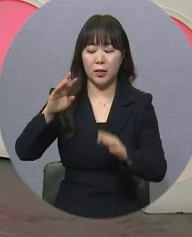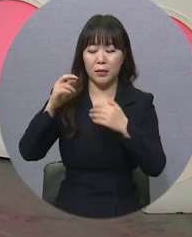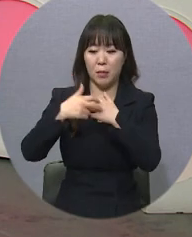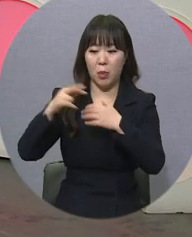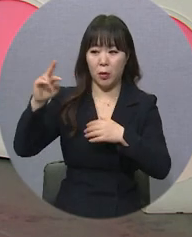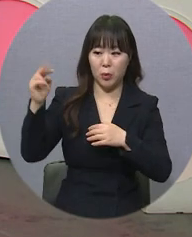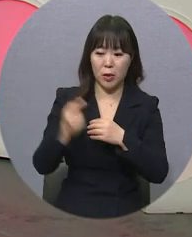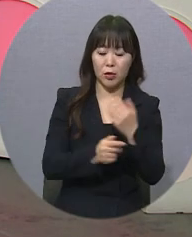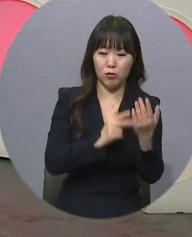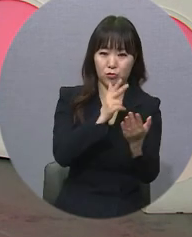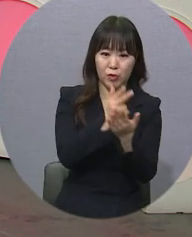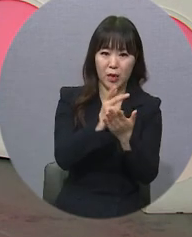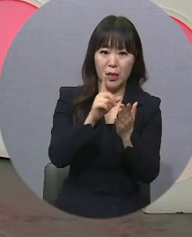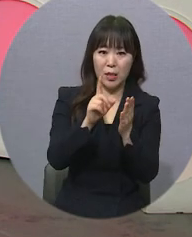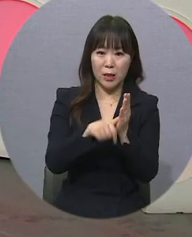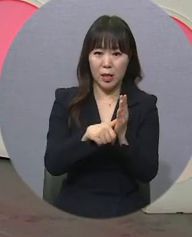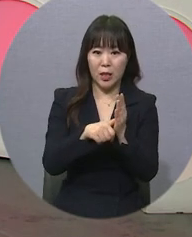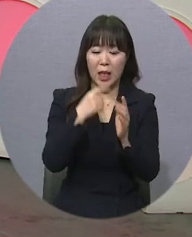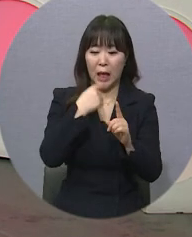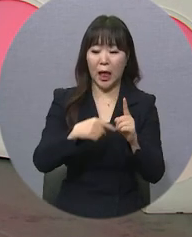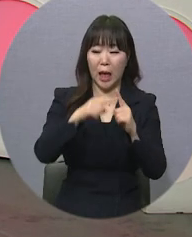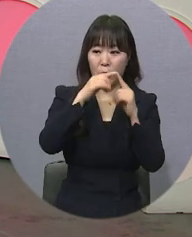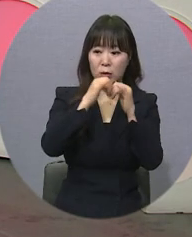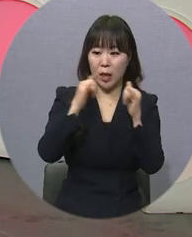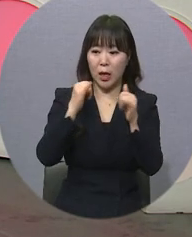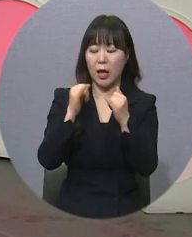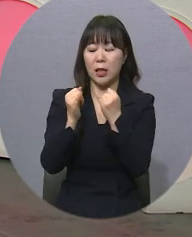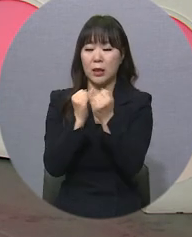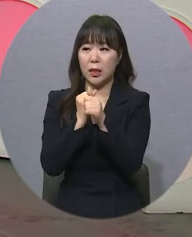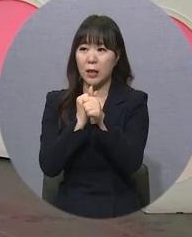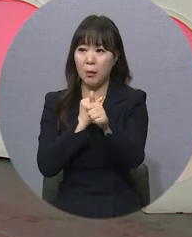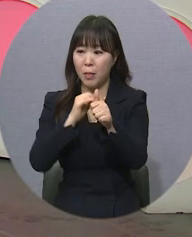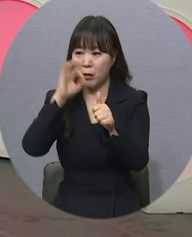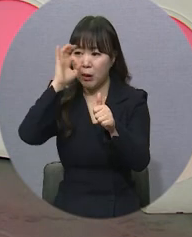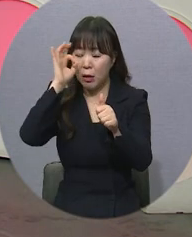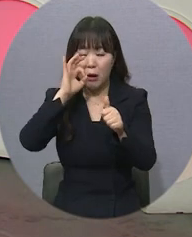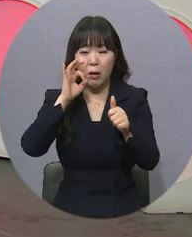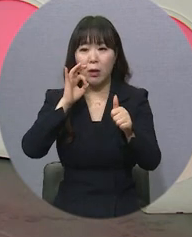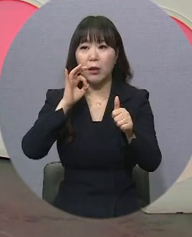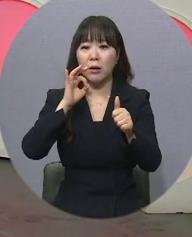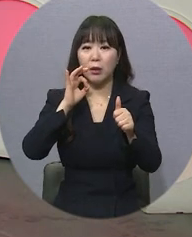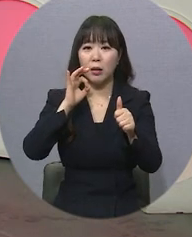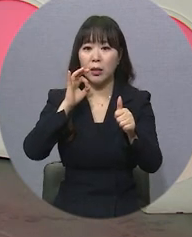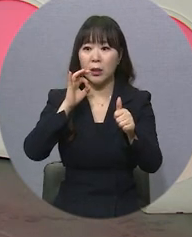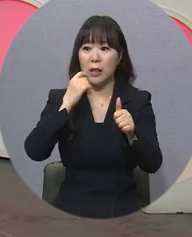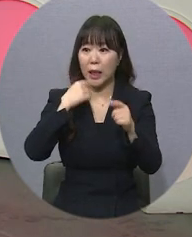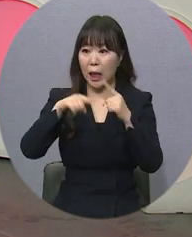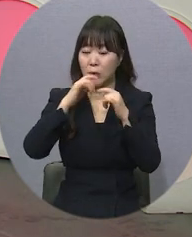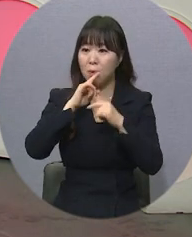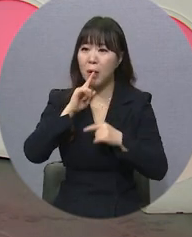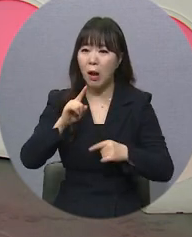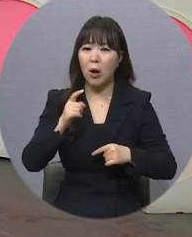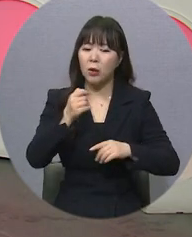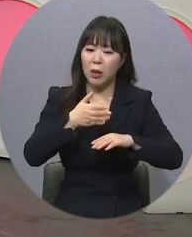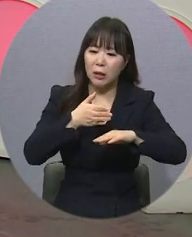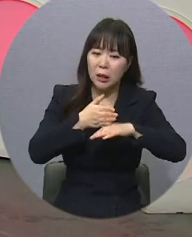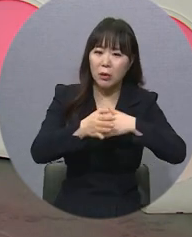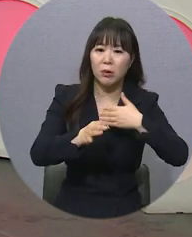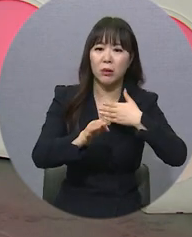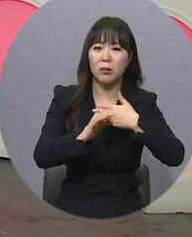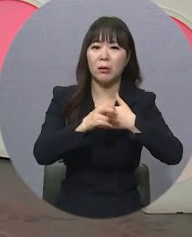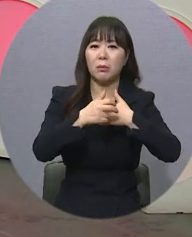돌아와 주차하는데 간호사가 남편을 찾았습니다. 간호사가 말하길 조금만